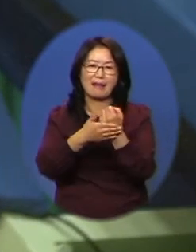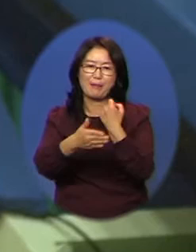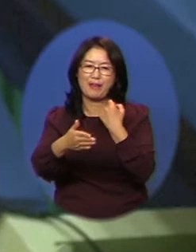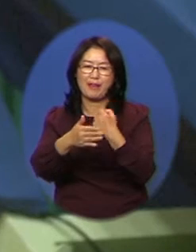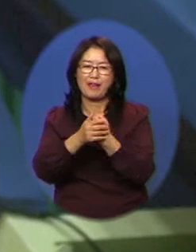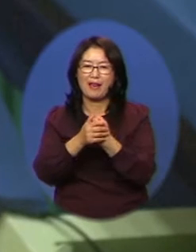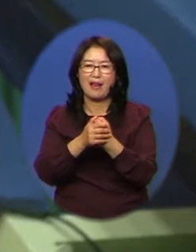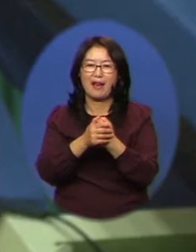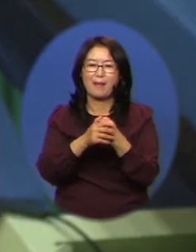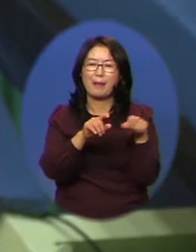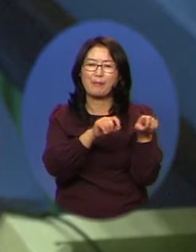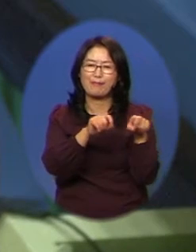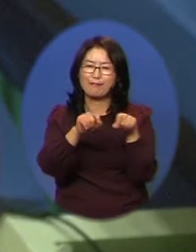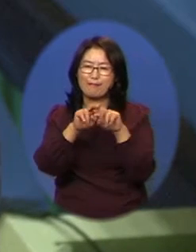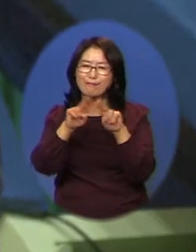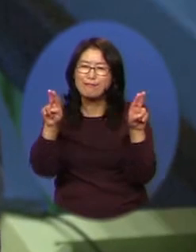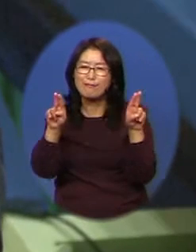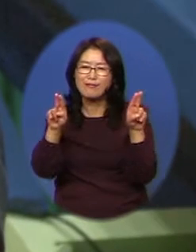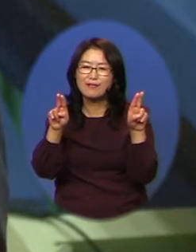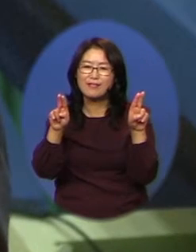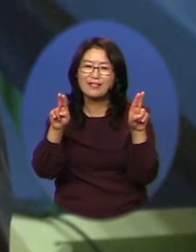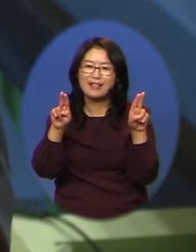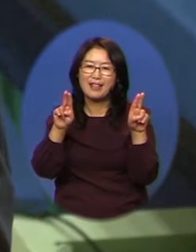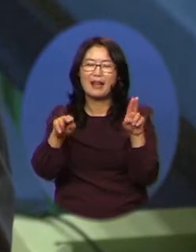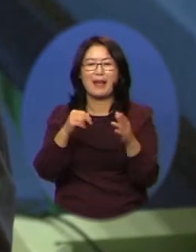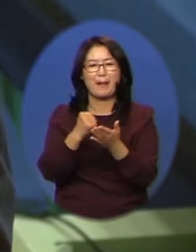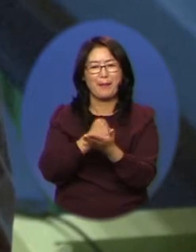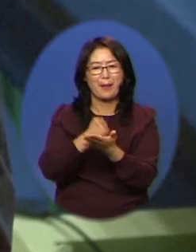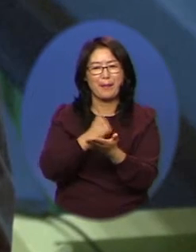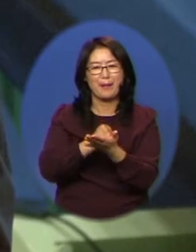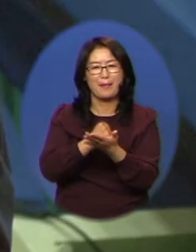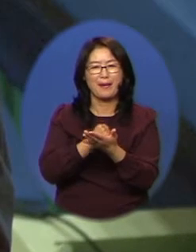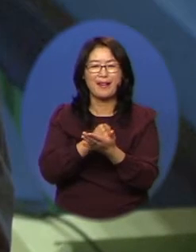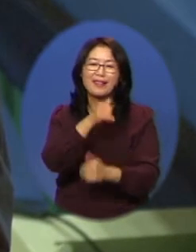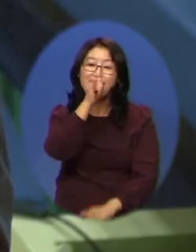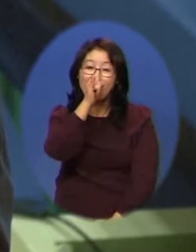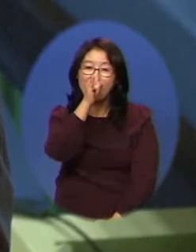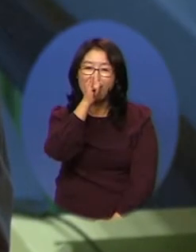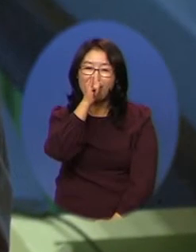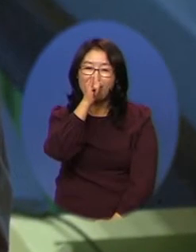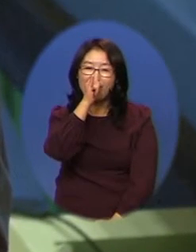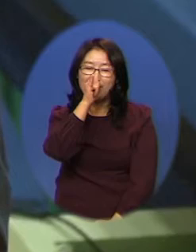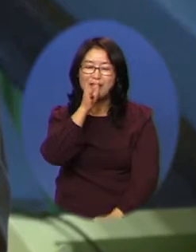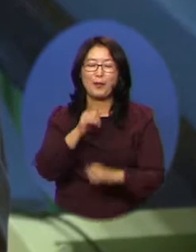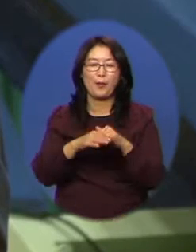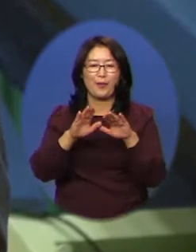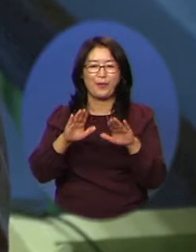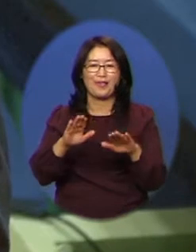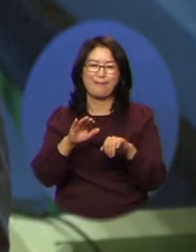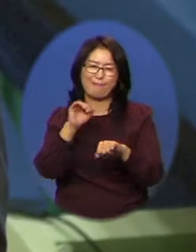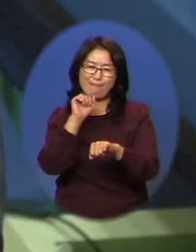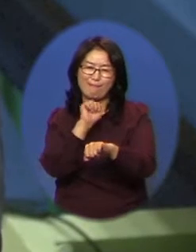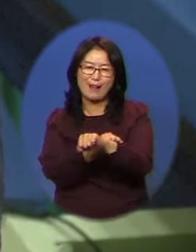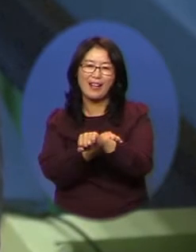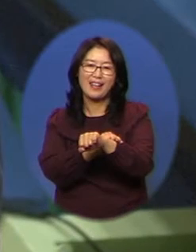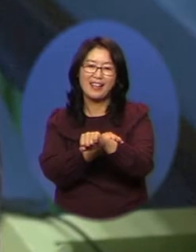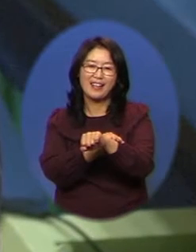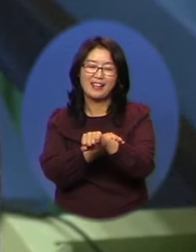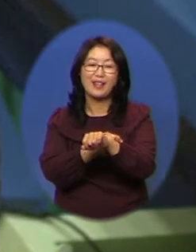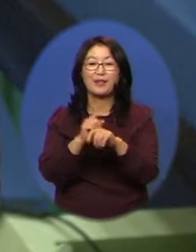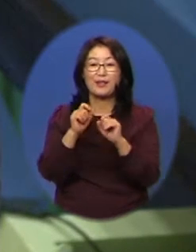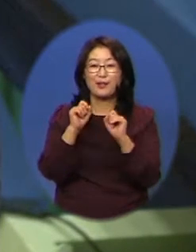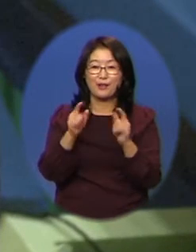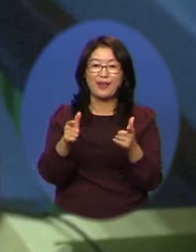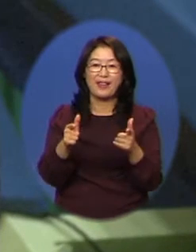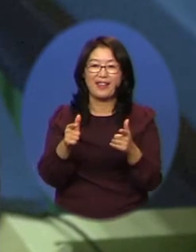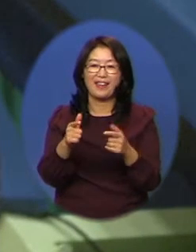체육대회를 아쉬움을 다시 한번 상기를 하면서 더욱더 잘할 수 있는 계기를 만드는 그런